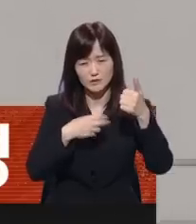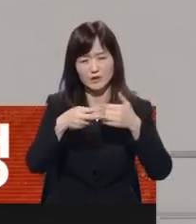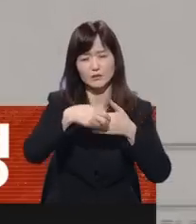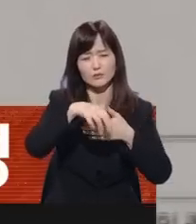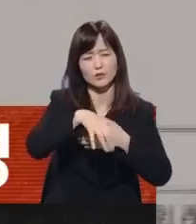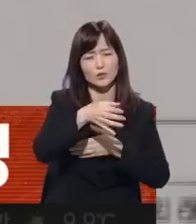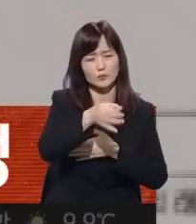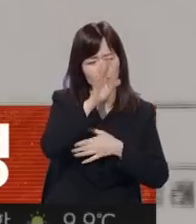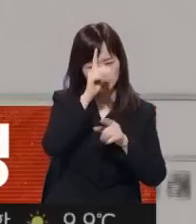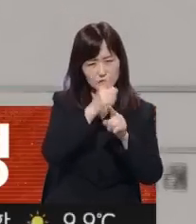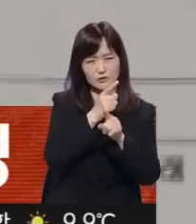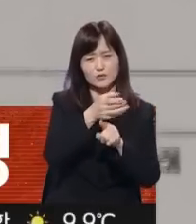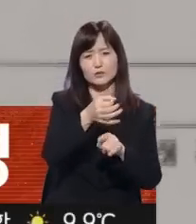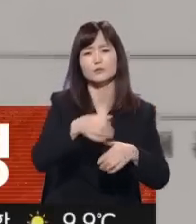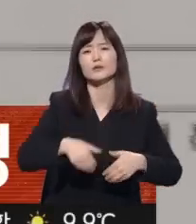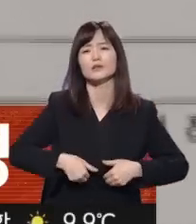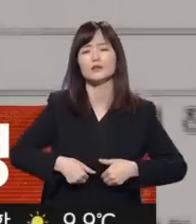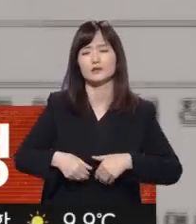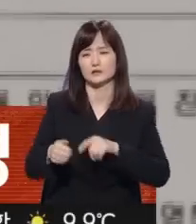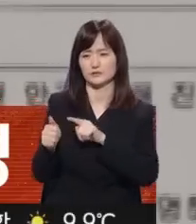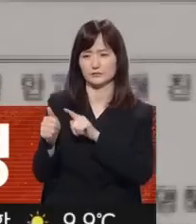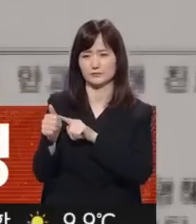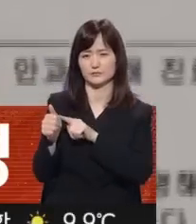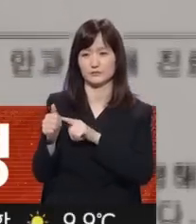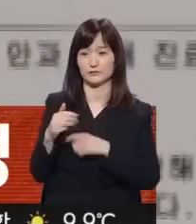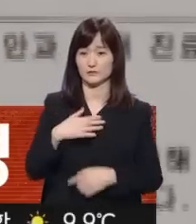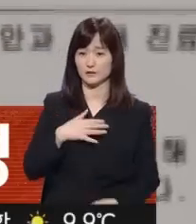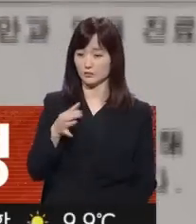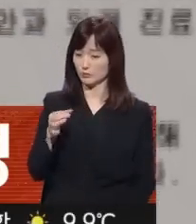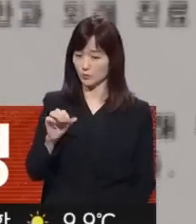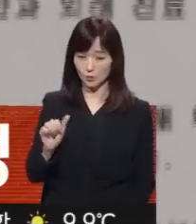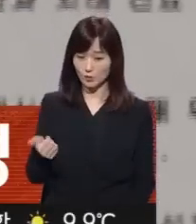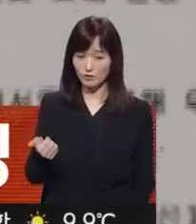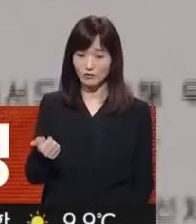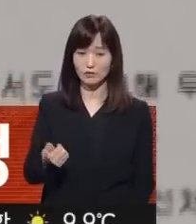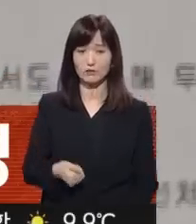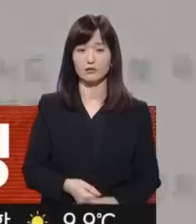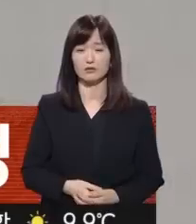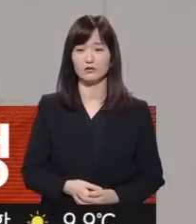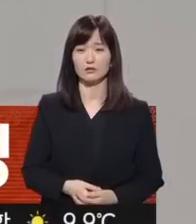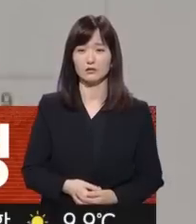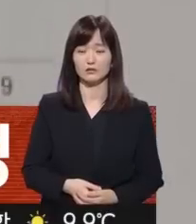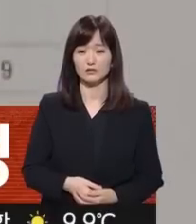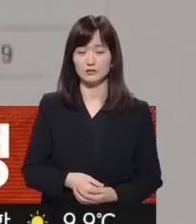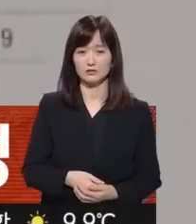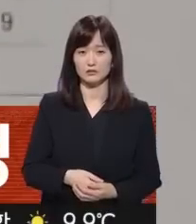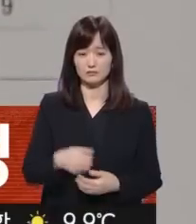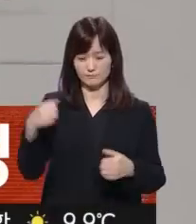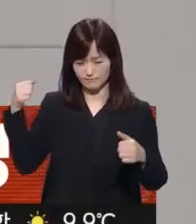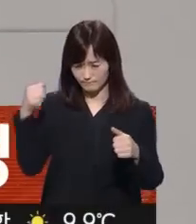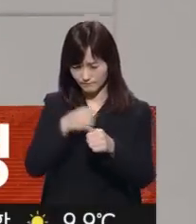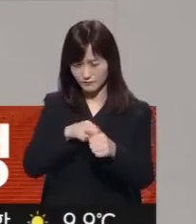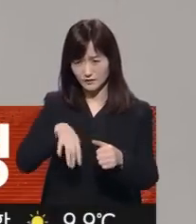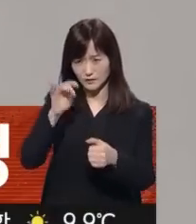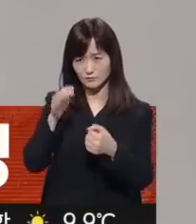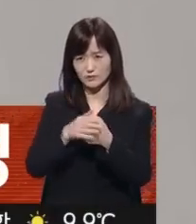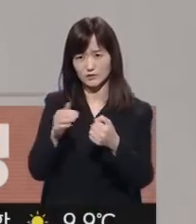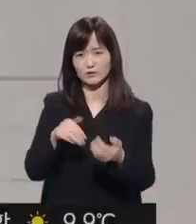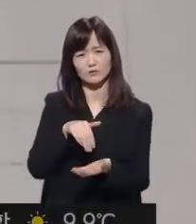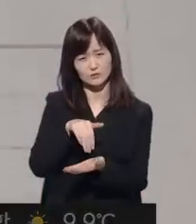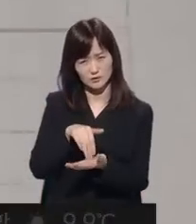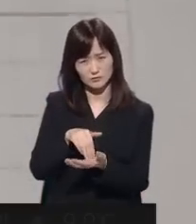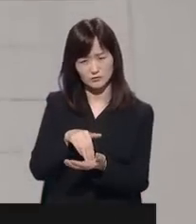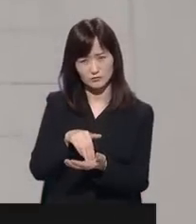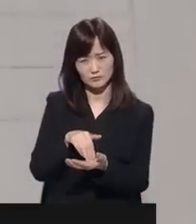이제 필요한데이 사람 이렇게 이야기를 했답니다 나는 돈이 없다 그래서 초범이고 내가 뉘우친다면 집행유예를 받을 수 있으니